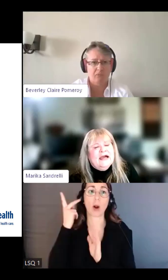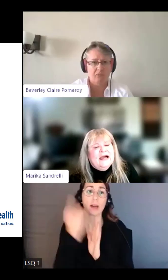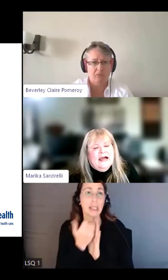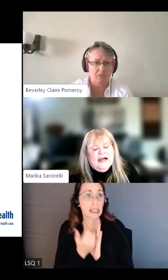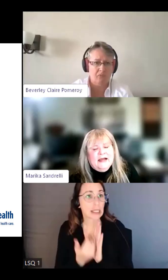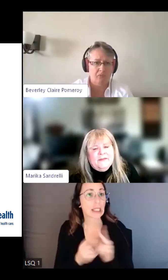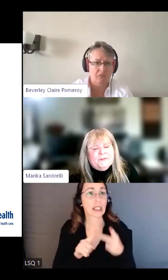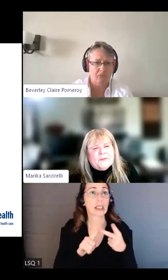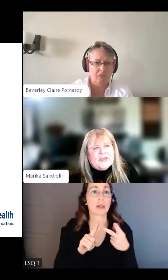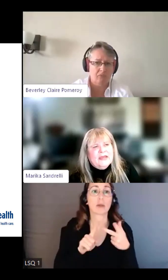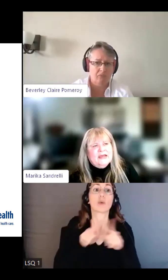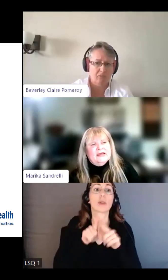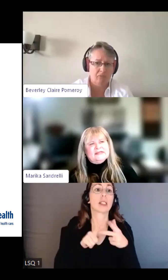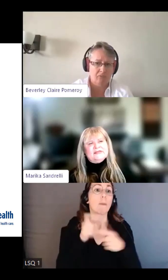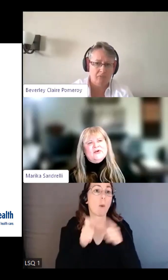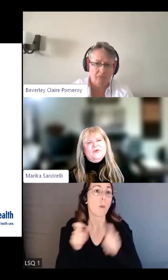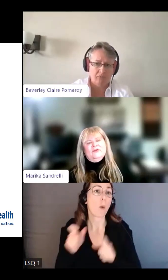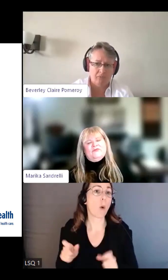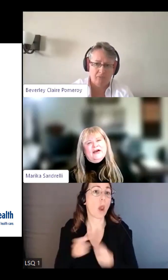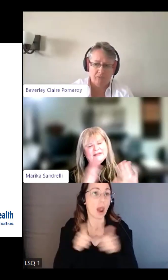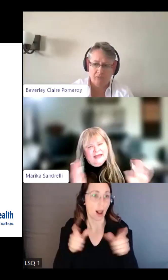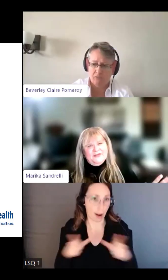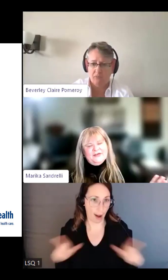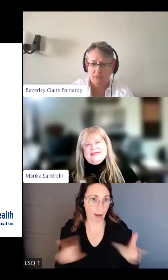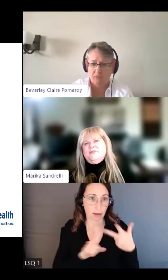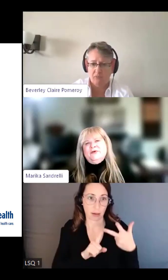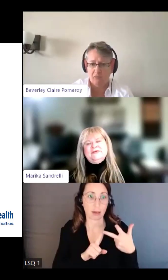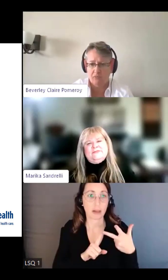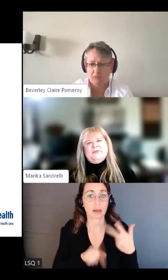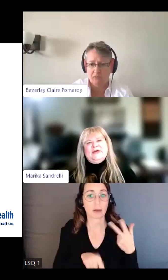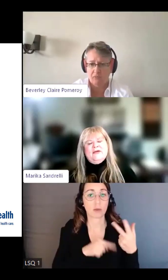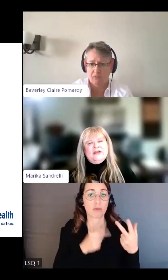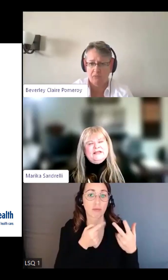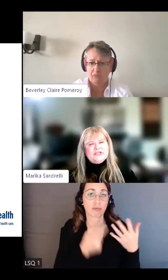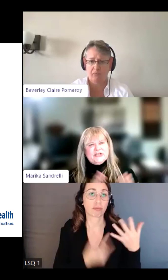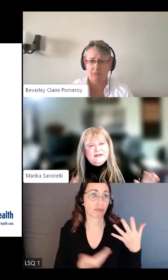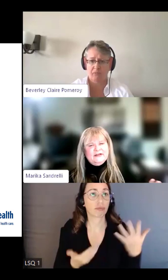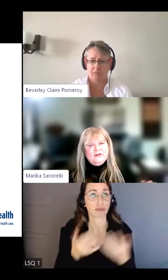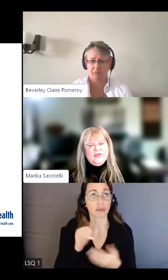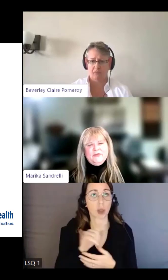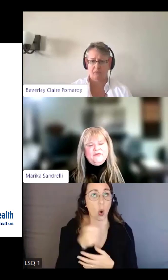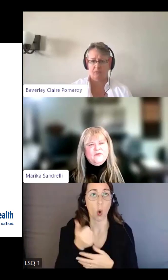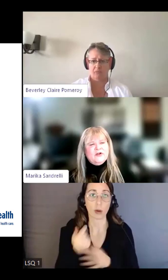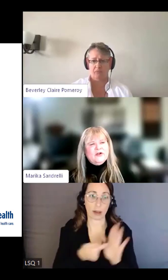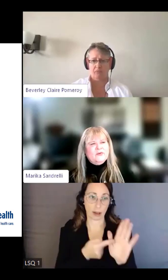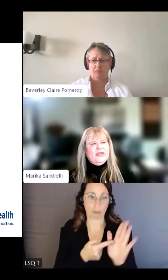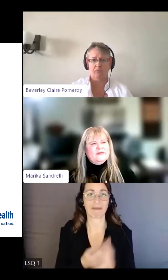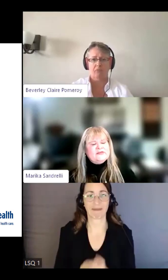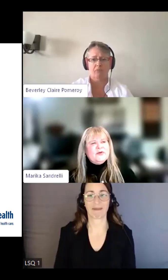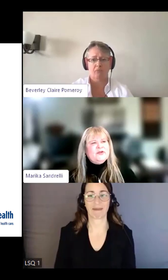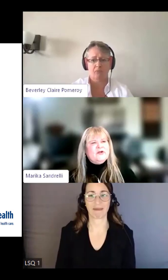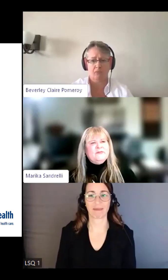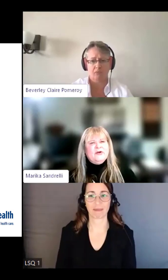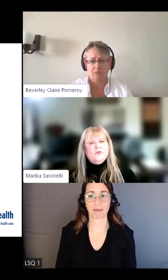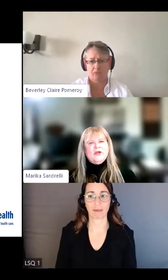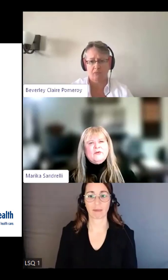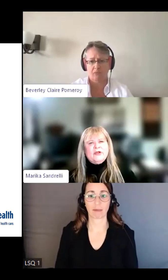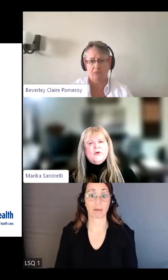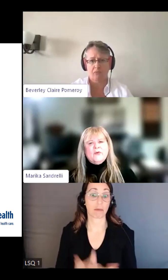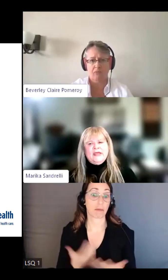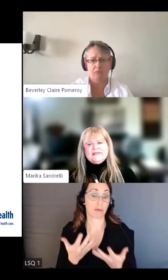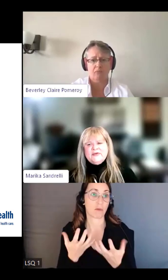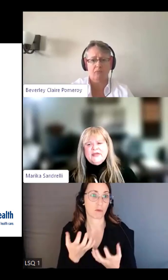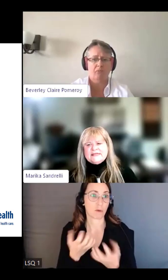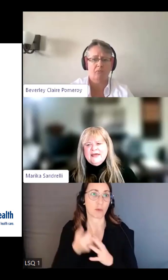Alors, nous avons d'autres exemples, mais je voulais partager davantage avant la fin de la direction que nous allons prendre, que nous